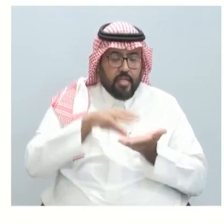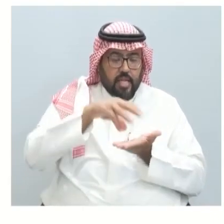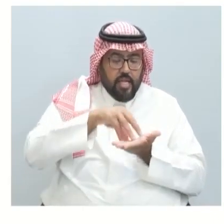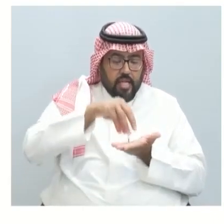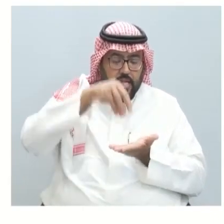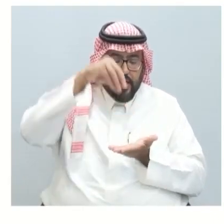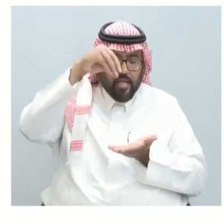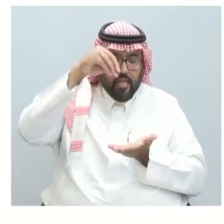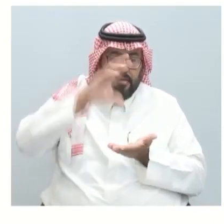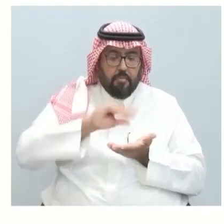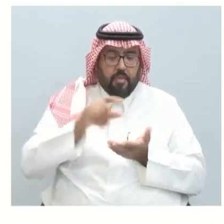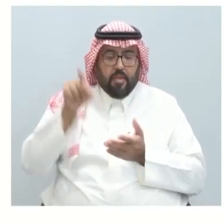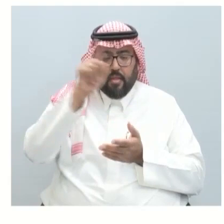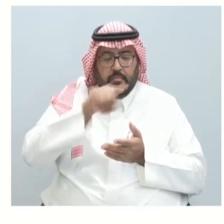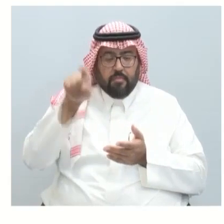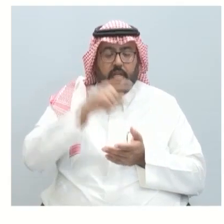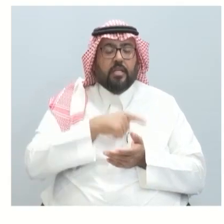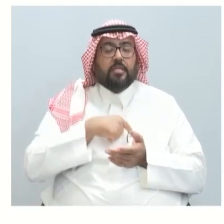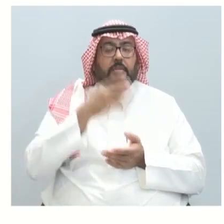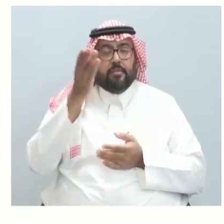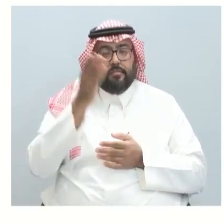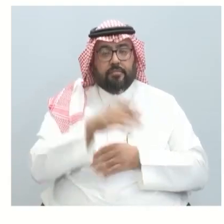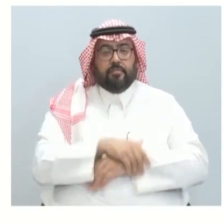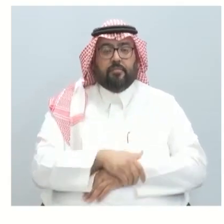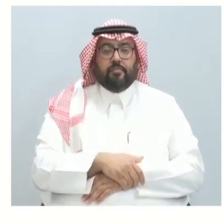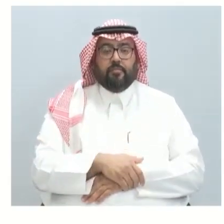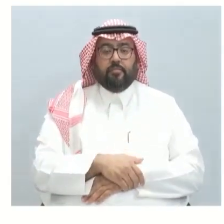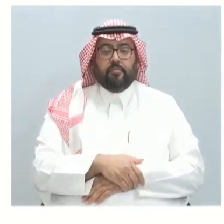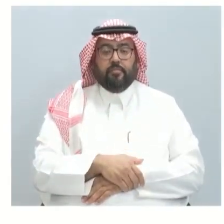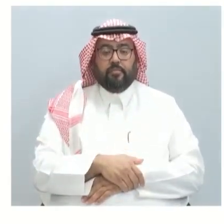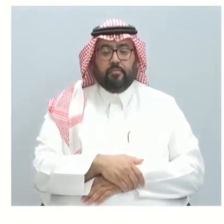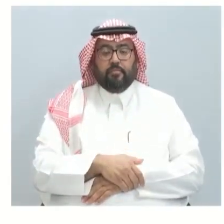لها الشكل نفسه واذكر اسمها تفضلوا يا مبدعين